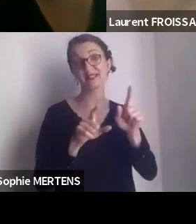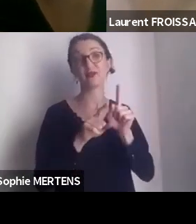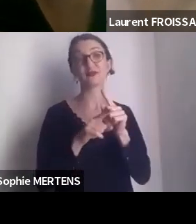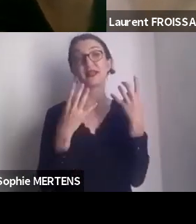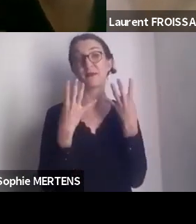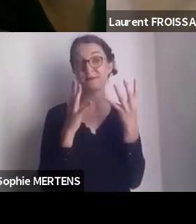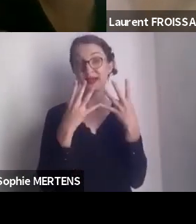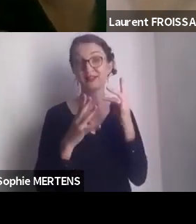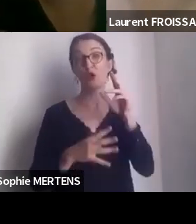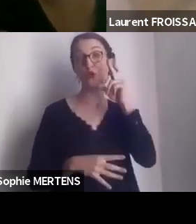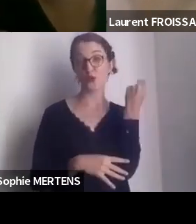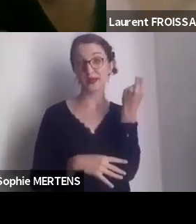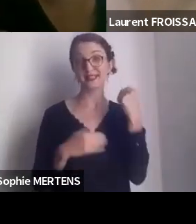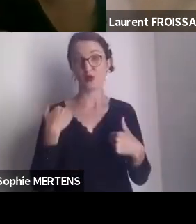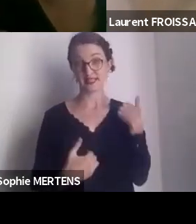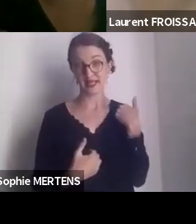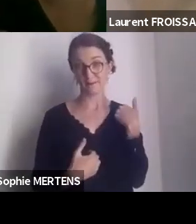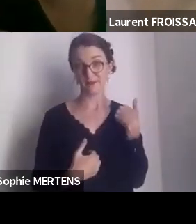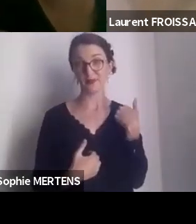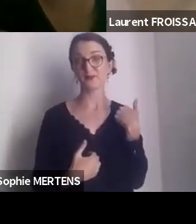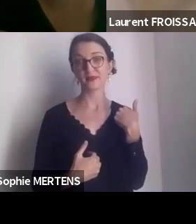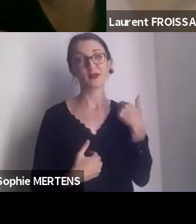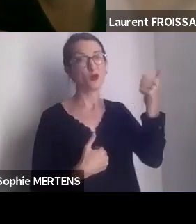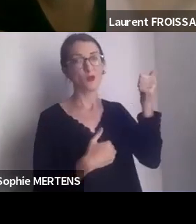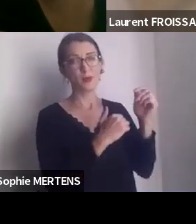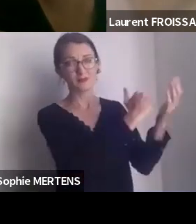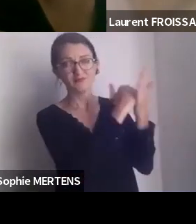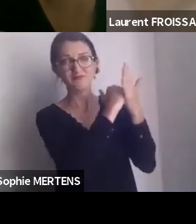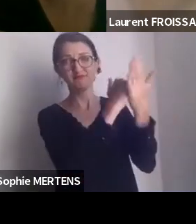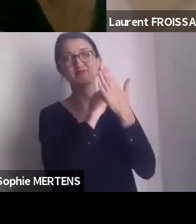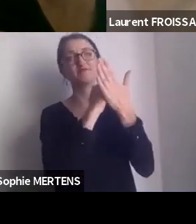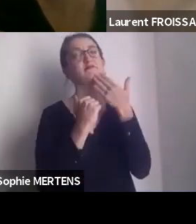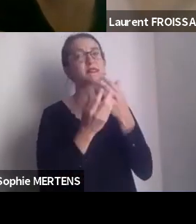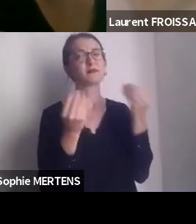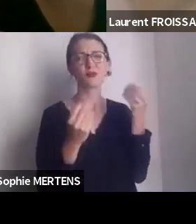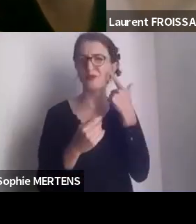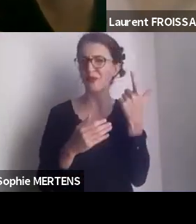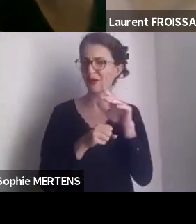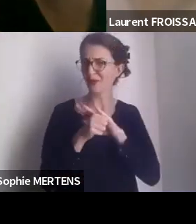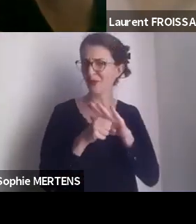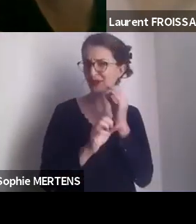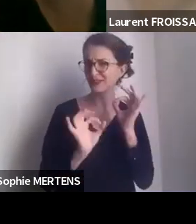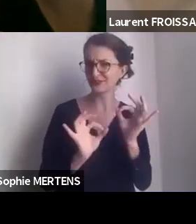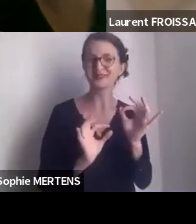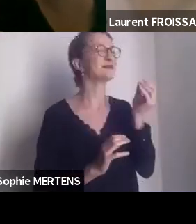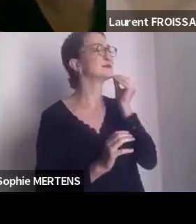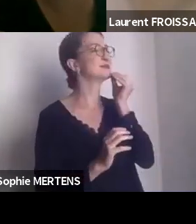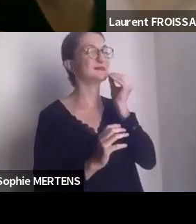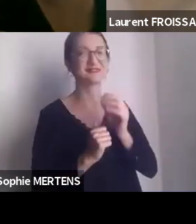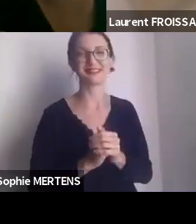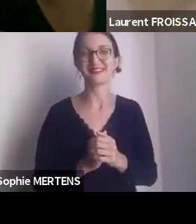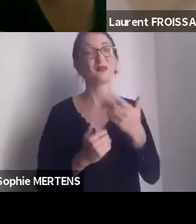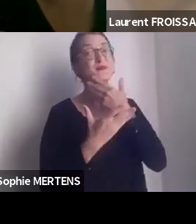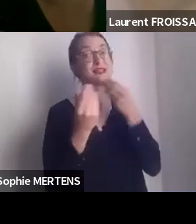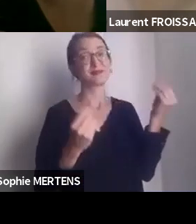Malakoff Humanis Handicap, pardonnez-moi, pour leur soutien à ce programme. Est-ce que j'en oublie ? Non, on est bon. Voilà, merci à ces partenaires